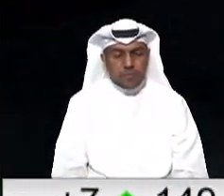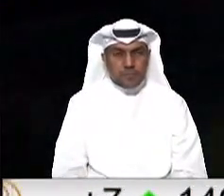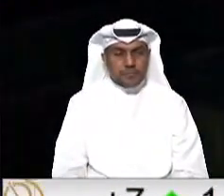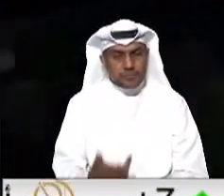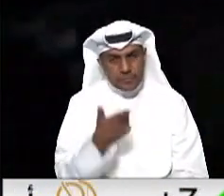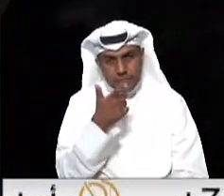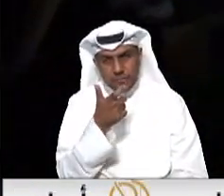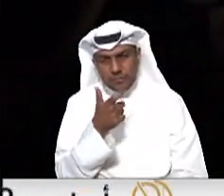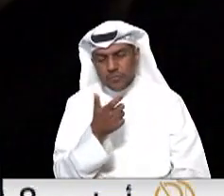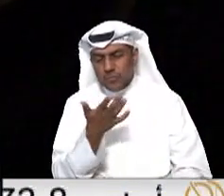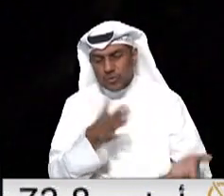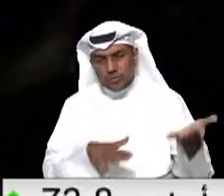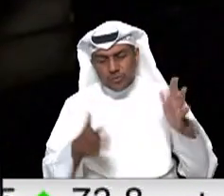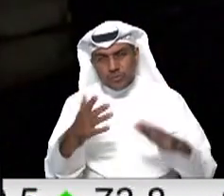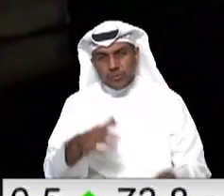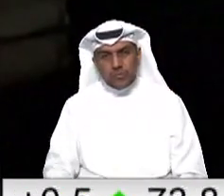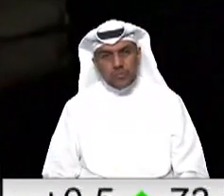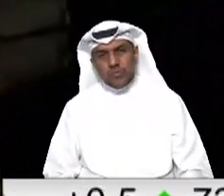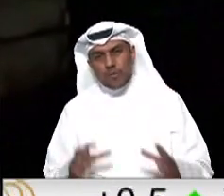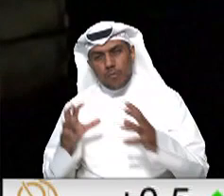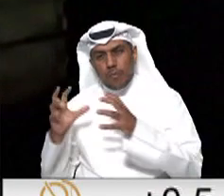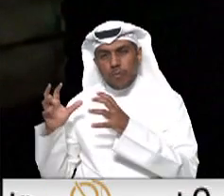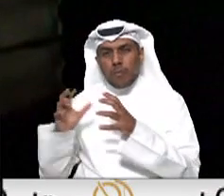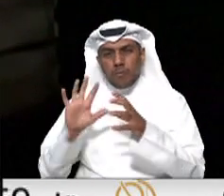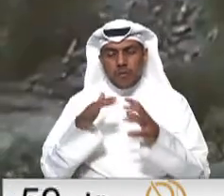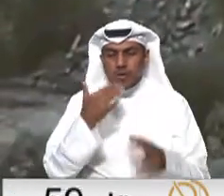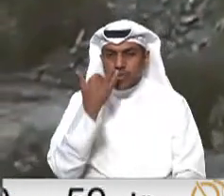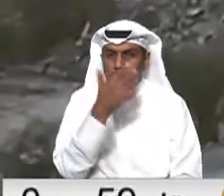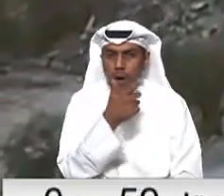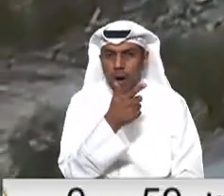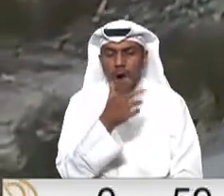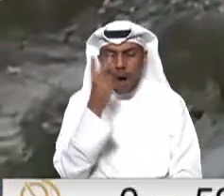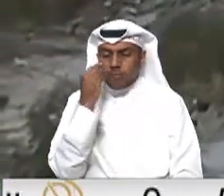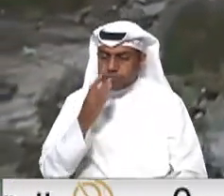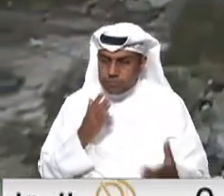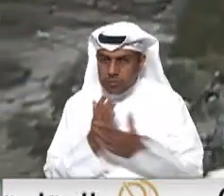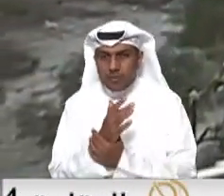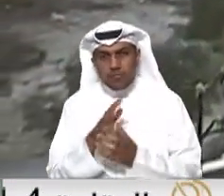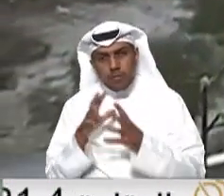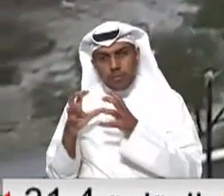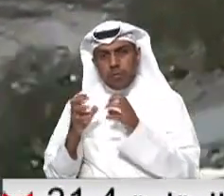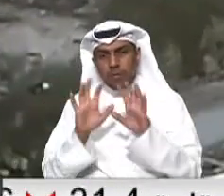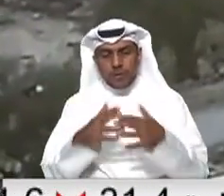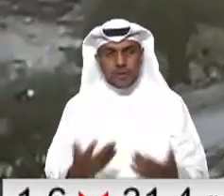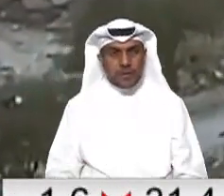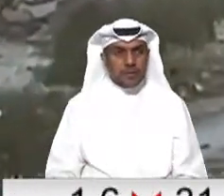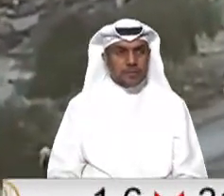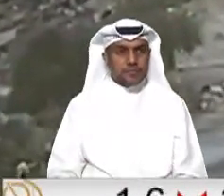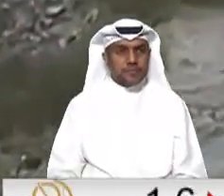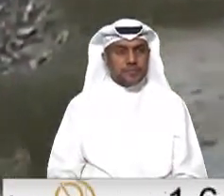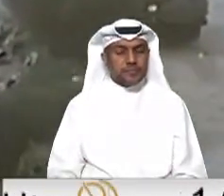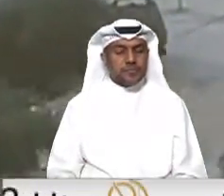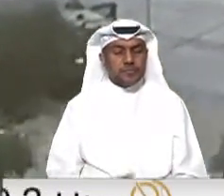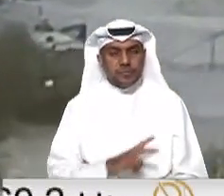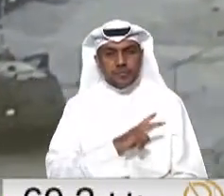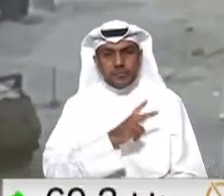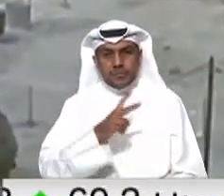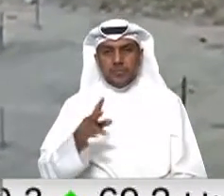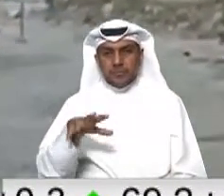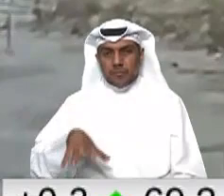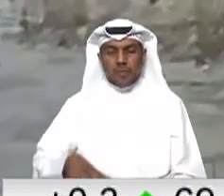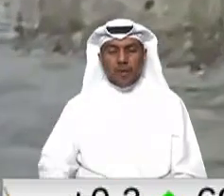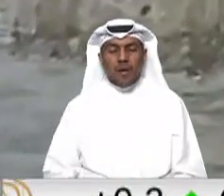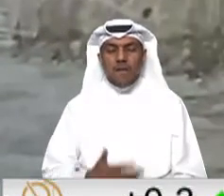أدى إلى اندلاع مواجهات مع الشبان الذين حاولوا التصدي لقواته. وفي مدينة جنين